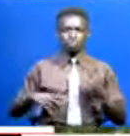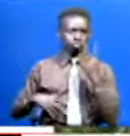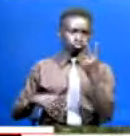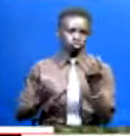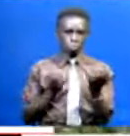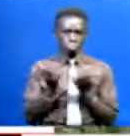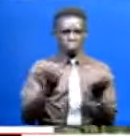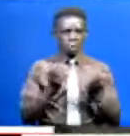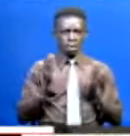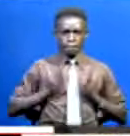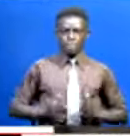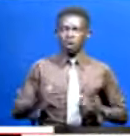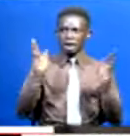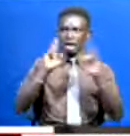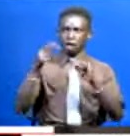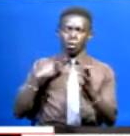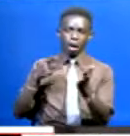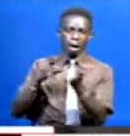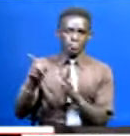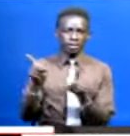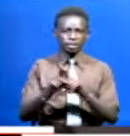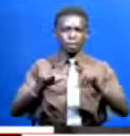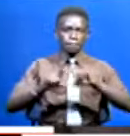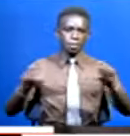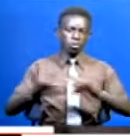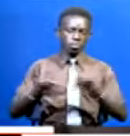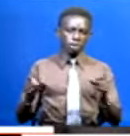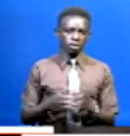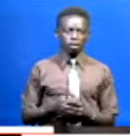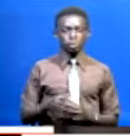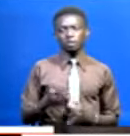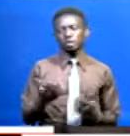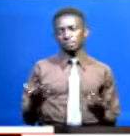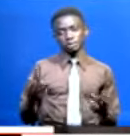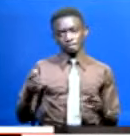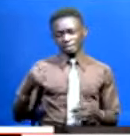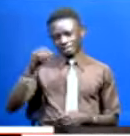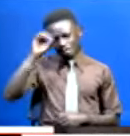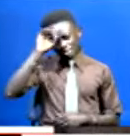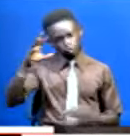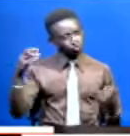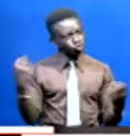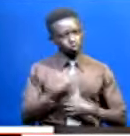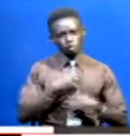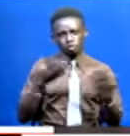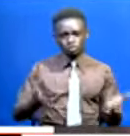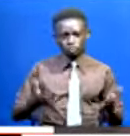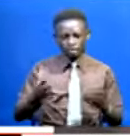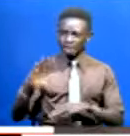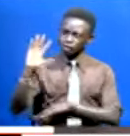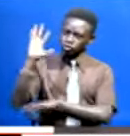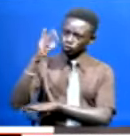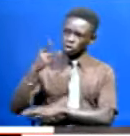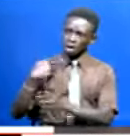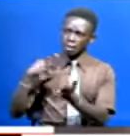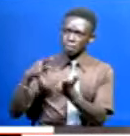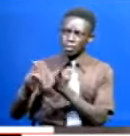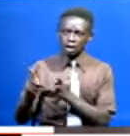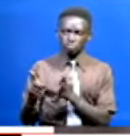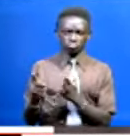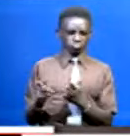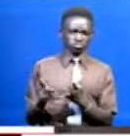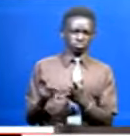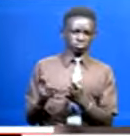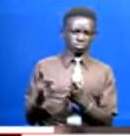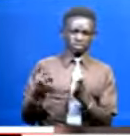buy it as timber. Machabu ilikuwa shocked siku ya leo kusikia hiyo miti yenye mlikuwa mnanua huko imaamuka. Enyewe